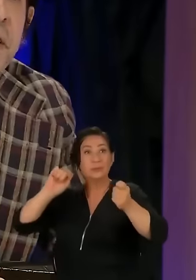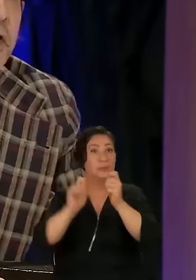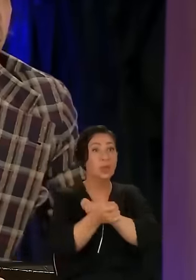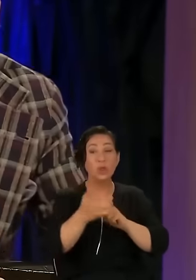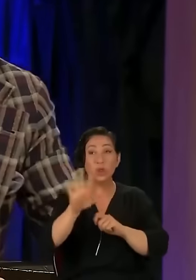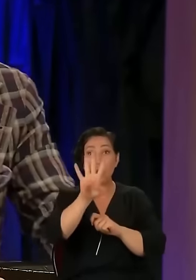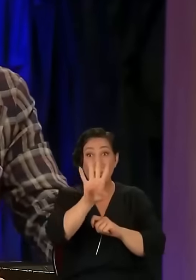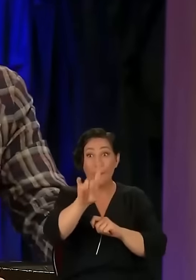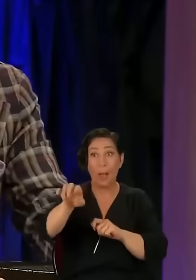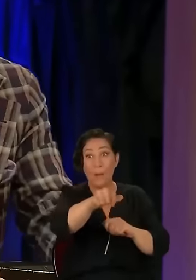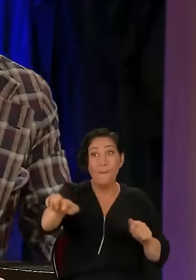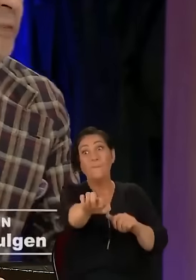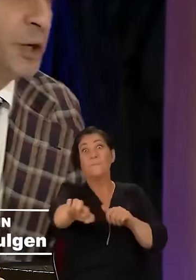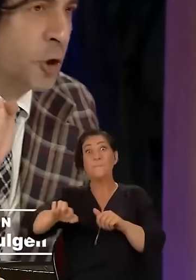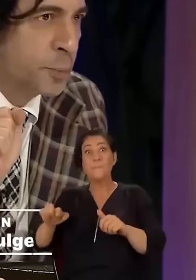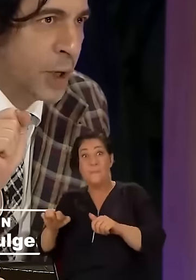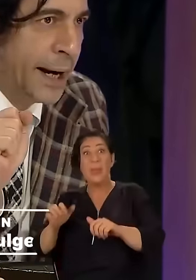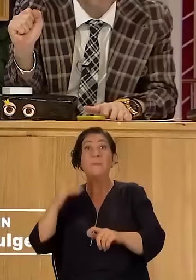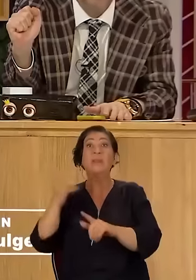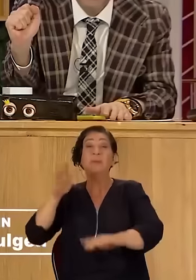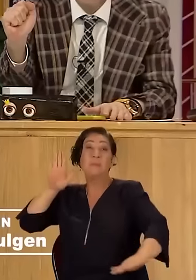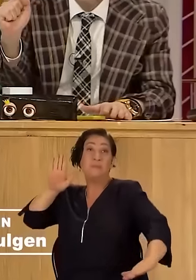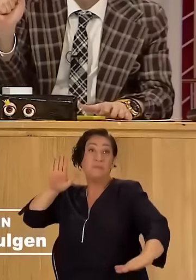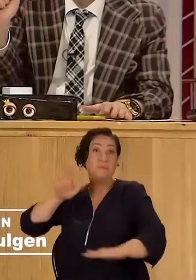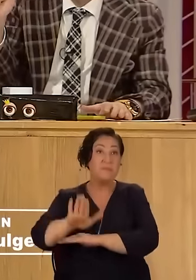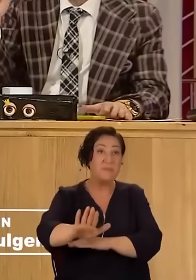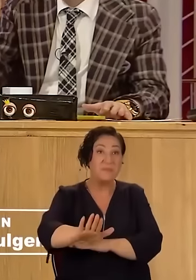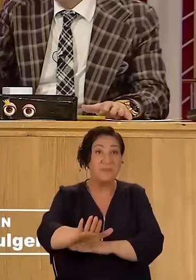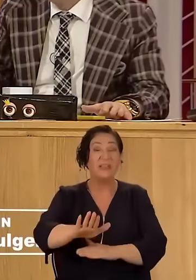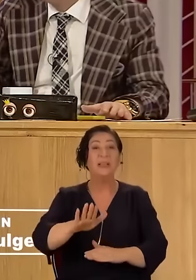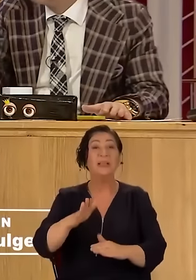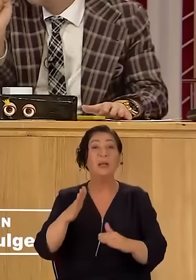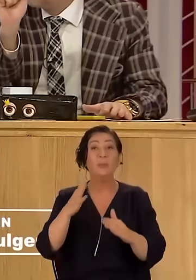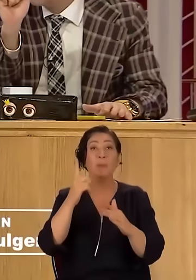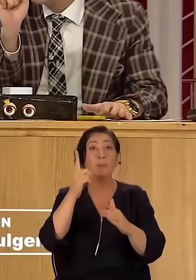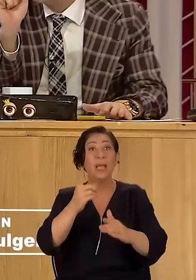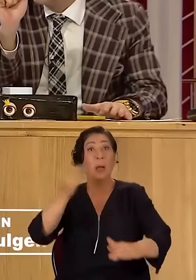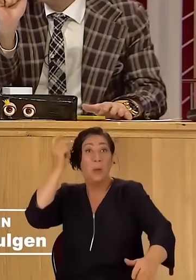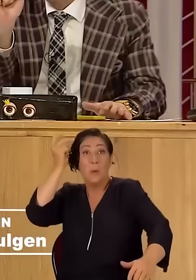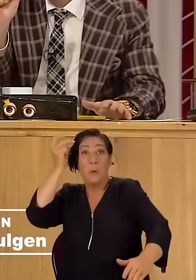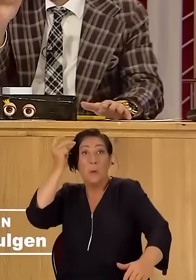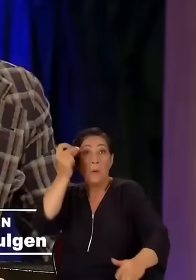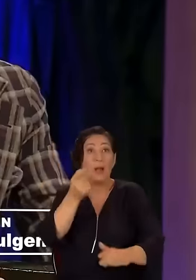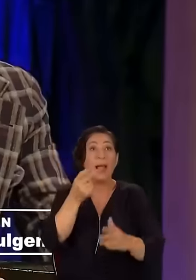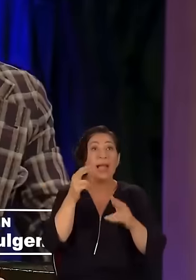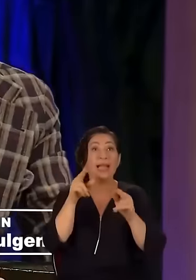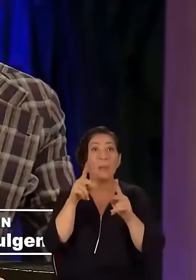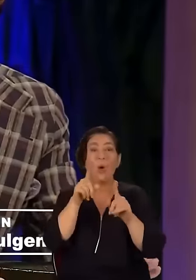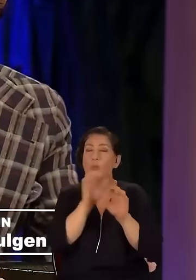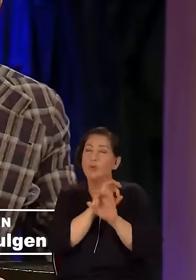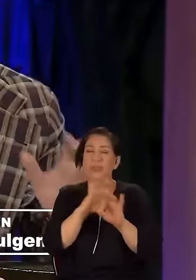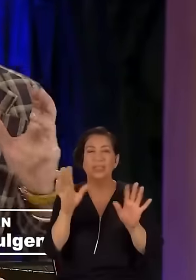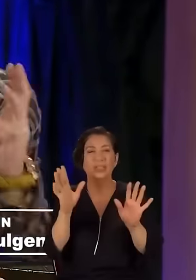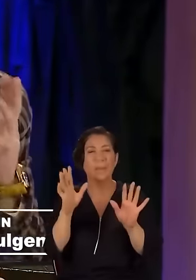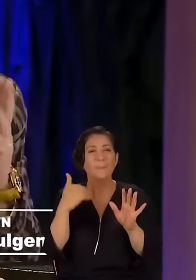dörtten birinci vitese çekip bir gaz veriyor buna. Yani bir topukluyor hakikaten. O